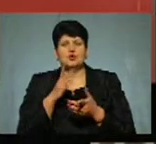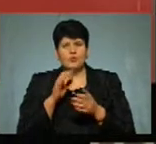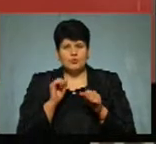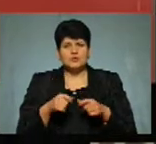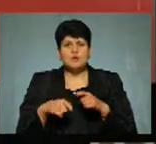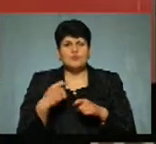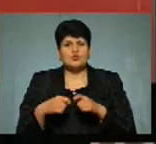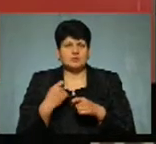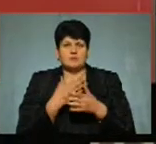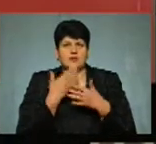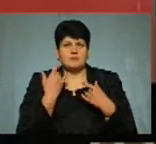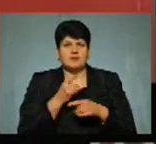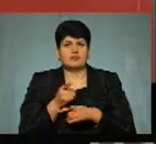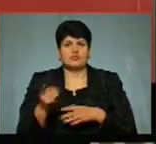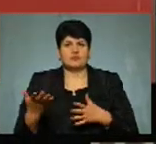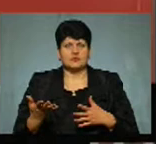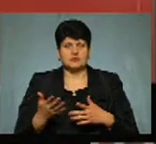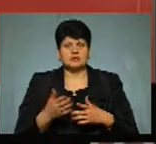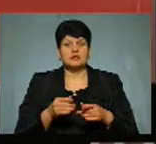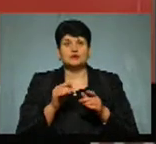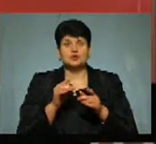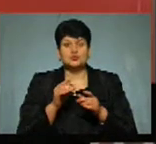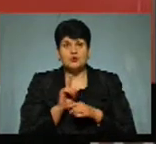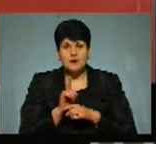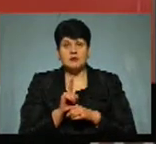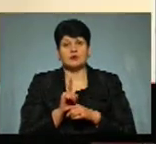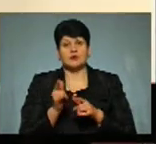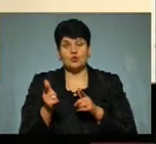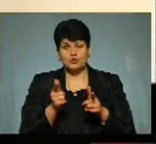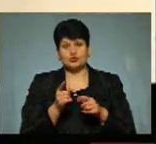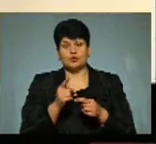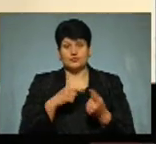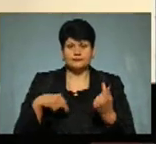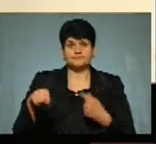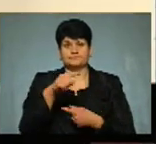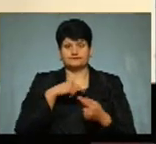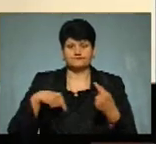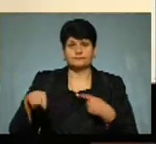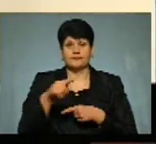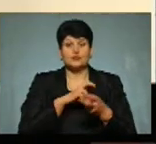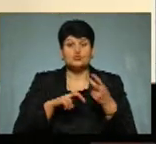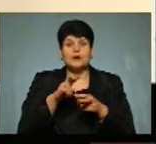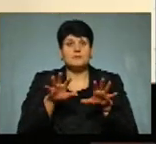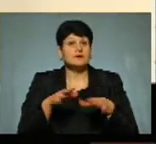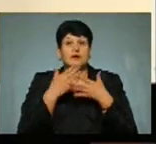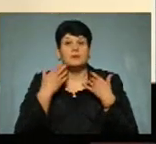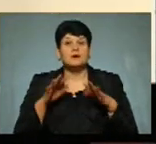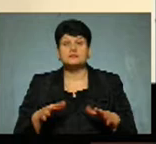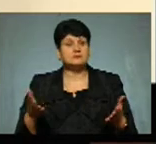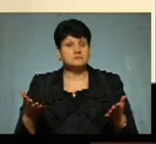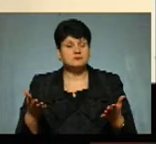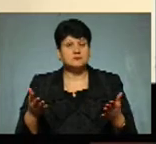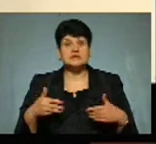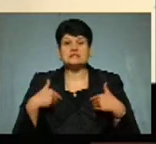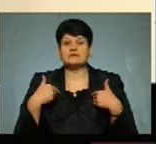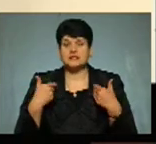нема де паркуватися. Просто немає. Іноді готовий і нормально, за гроші, об'їжджаєш кілька кіл, нема де, нема місця. Ми зверталися